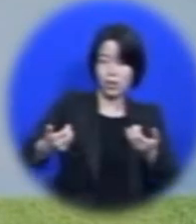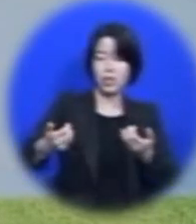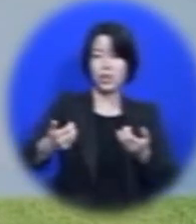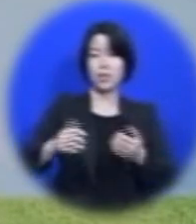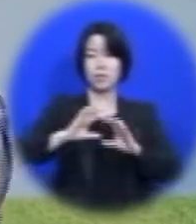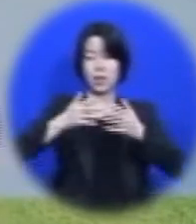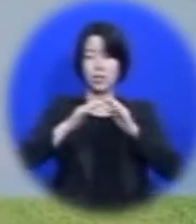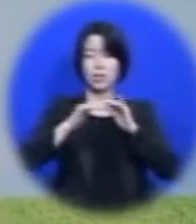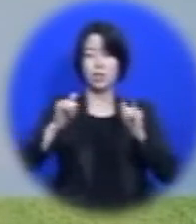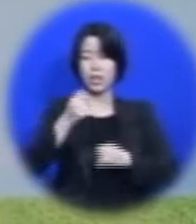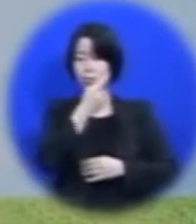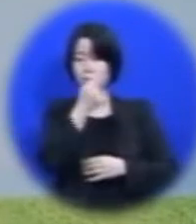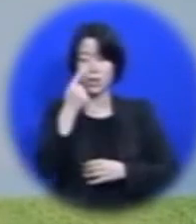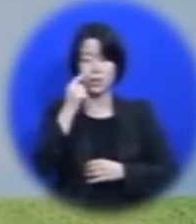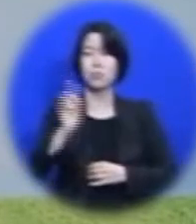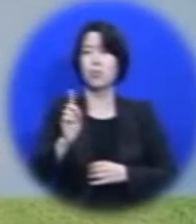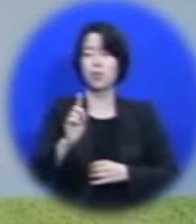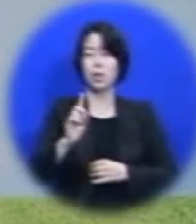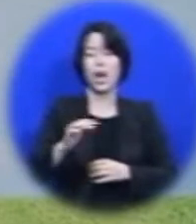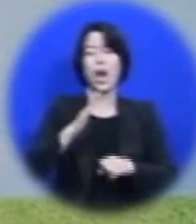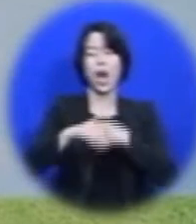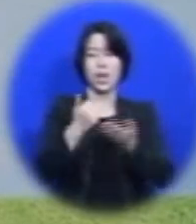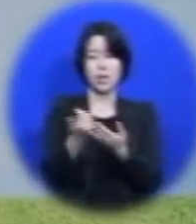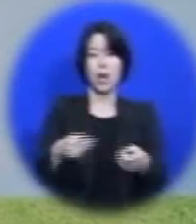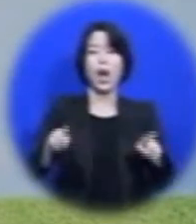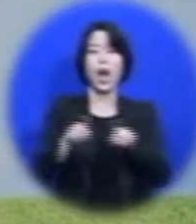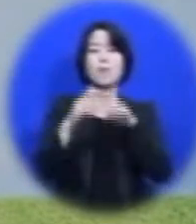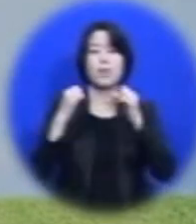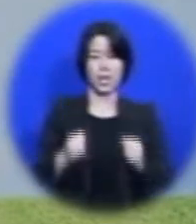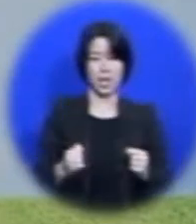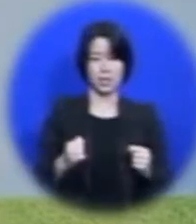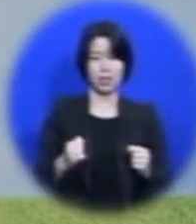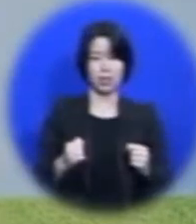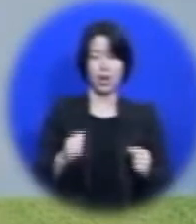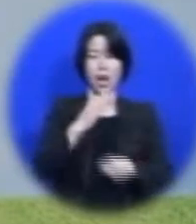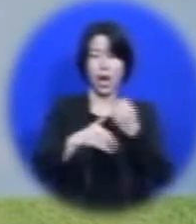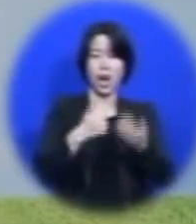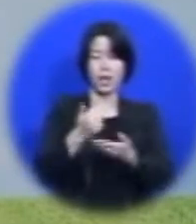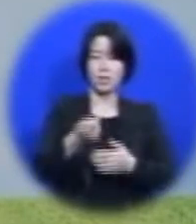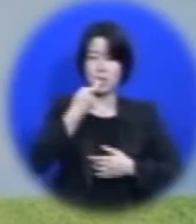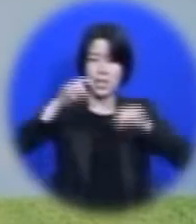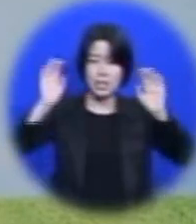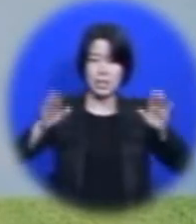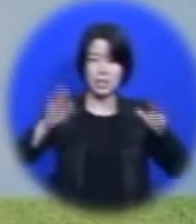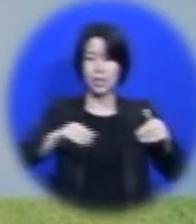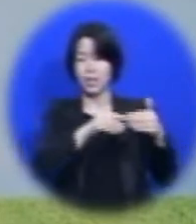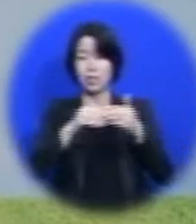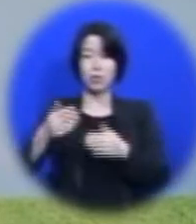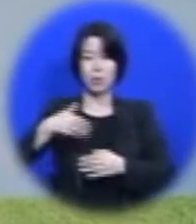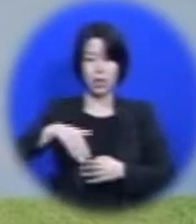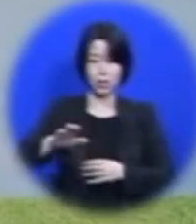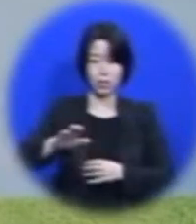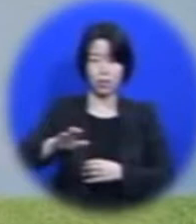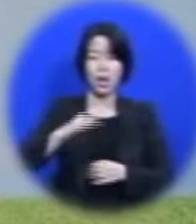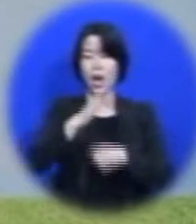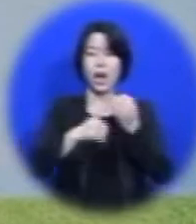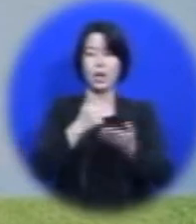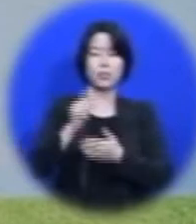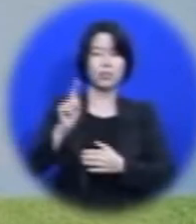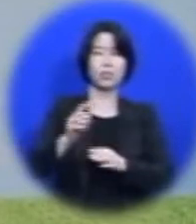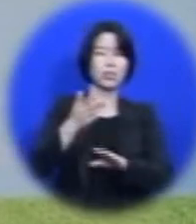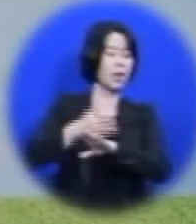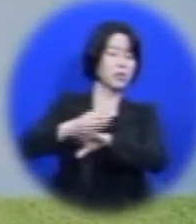뭐냐? 하나님이 같이 계시는 거예요. 하나님의 천사들이 인도하는 거, 하나님 정말 그건 노